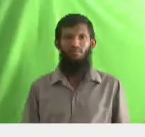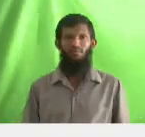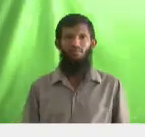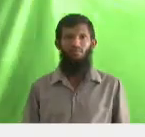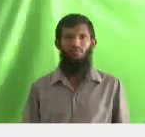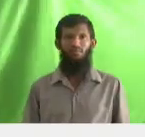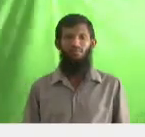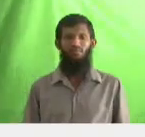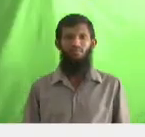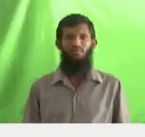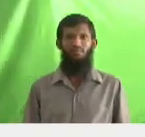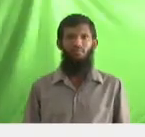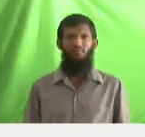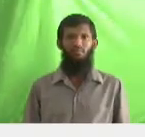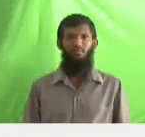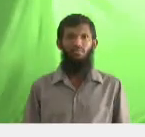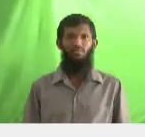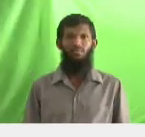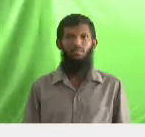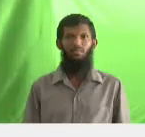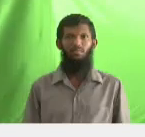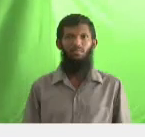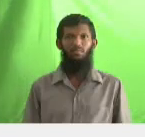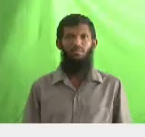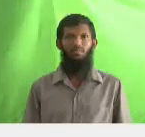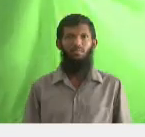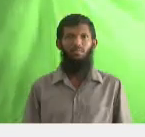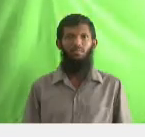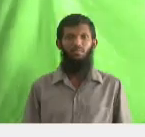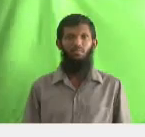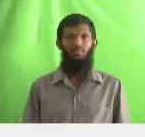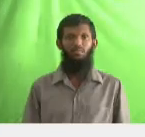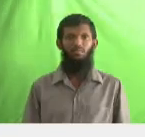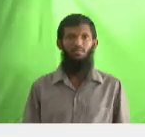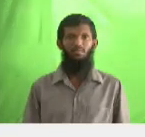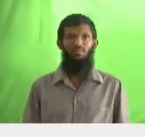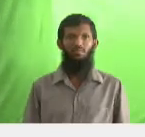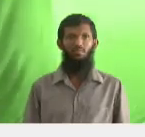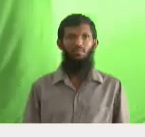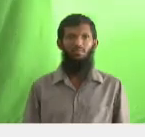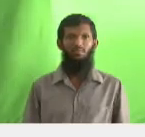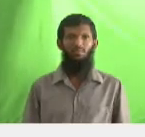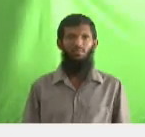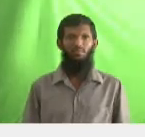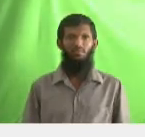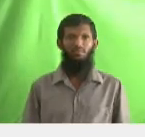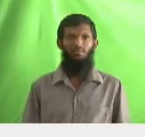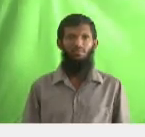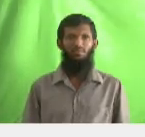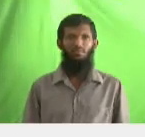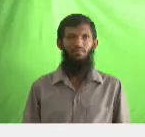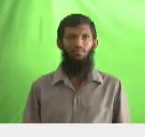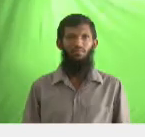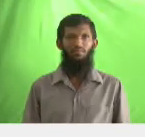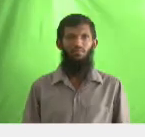إله إلا الله وحده لا شريك له تعظيما لشأنه وأشهد أن محمدًا عبده ورسوله